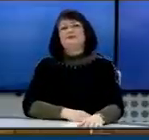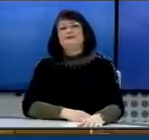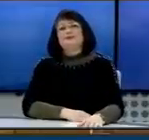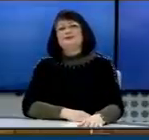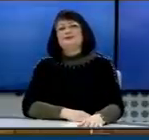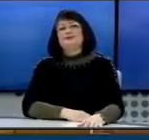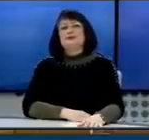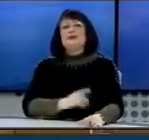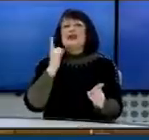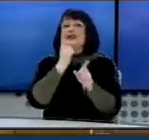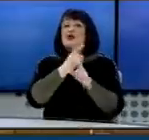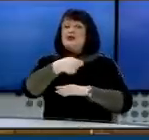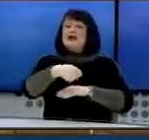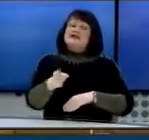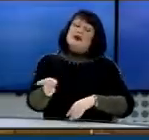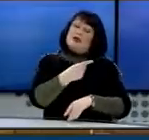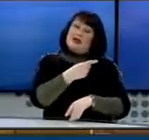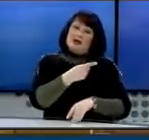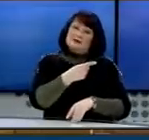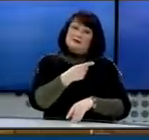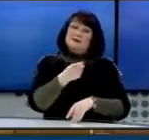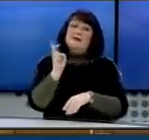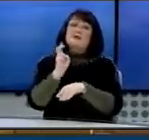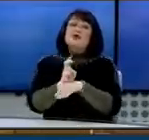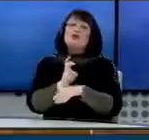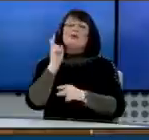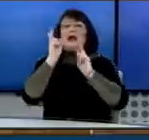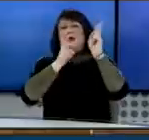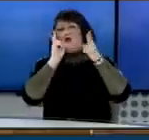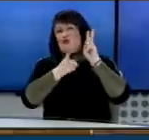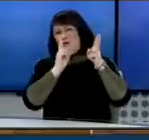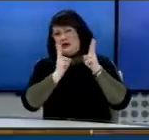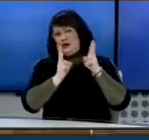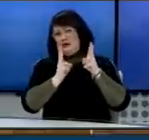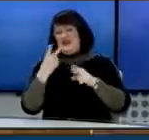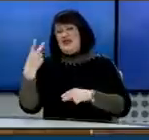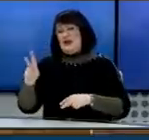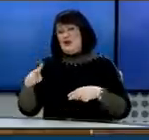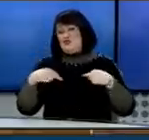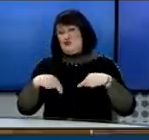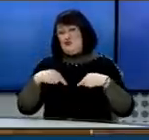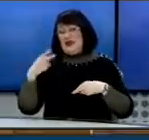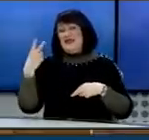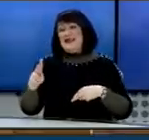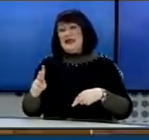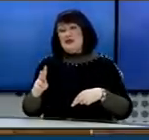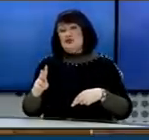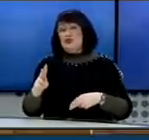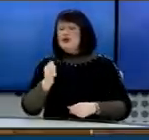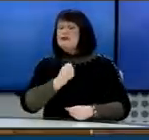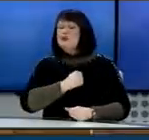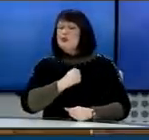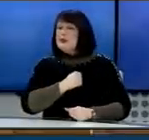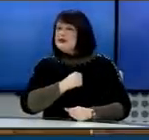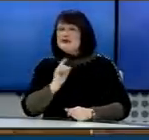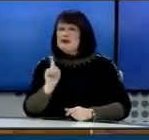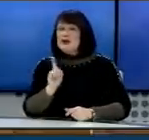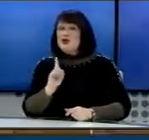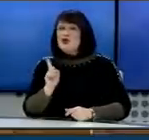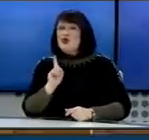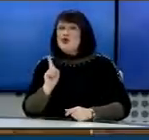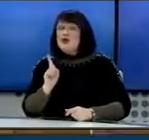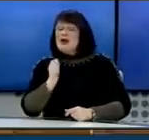Ένα στο ειδικό δικαστήριο και άλλοι κατηγορούμενοι. Οι ύποπτοι. Όχι για την άποψή τους. Προσέξτε.